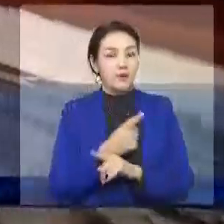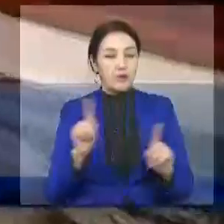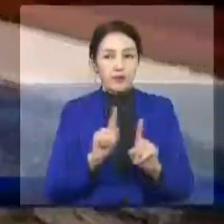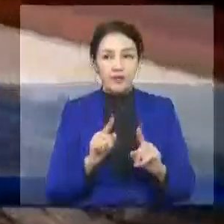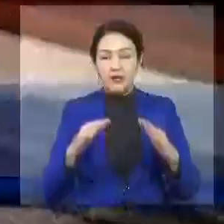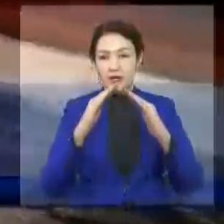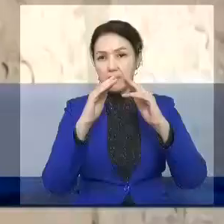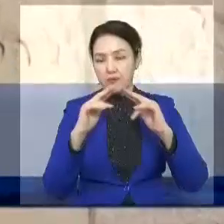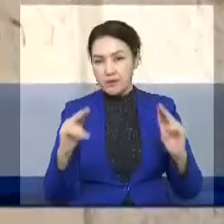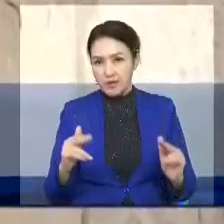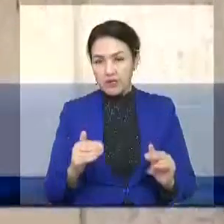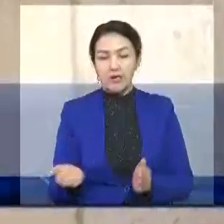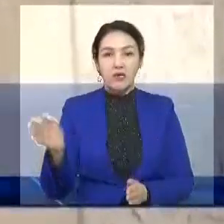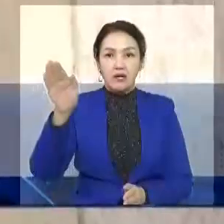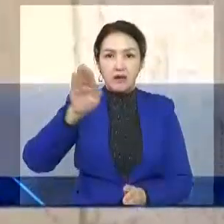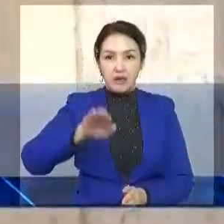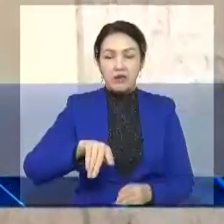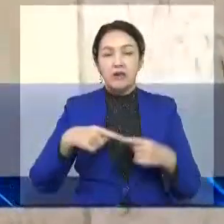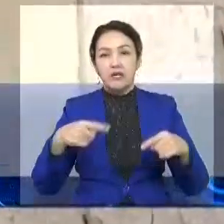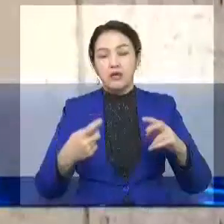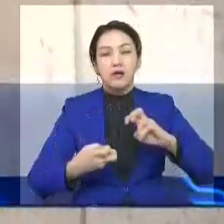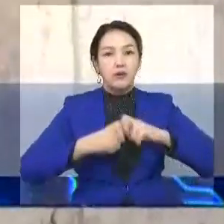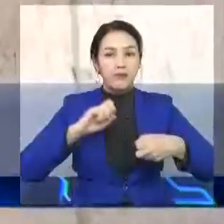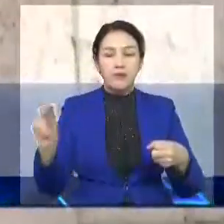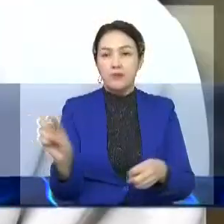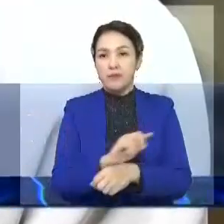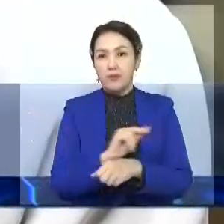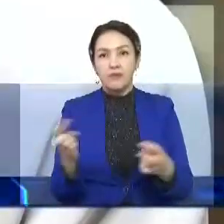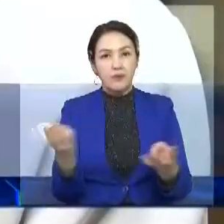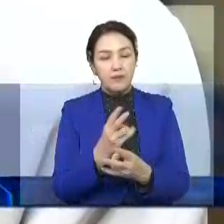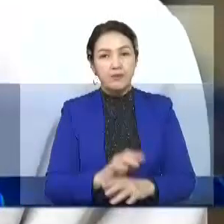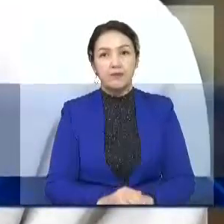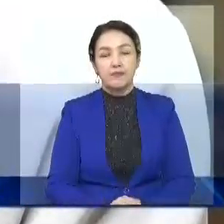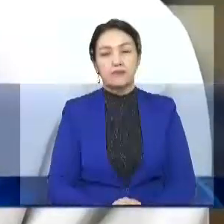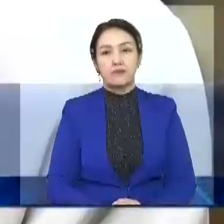что здание расположено на холме, некоторые части требуют ремонта.